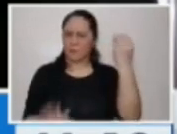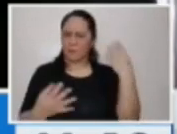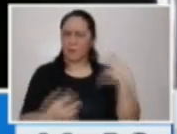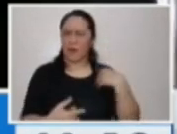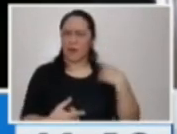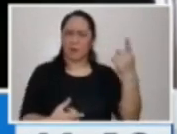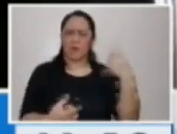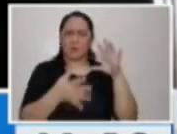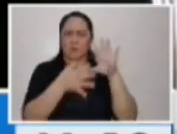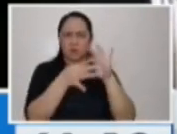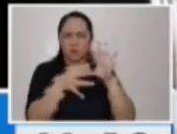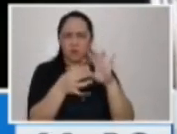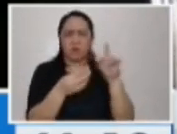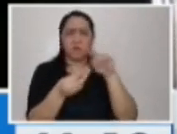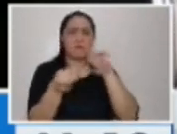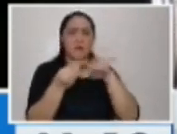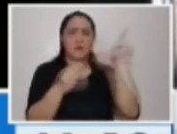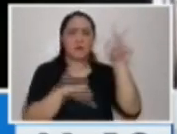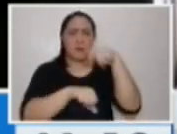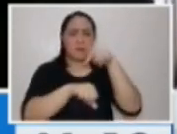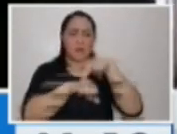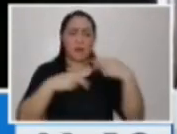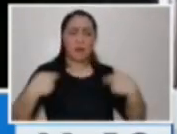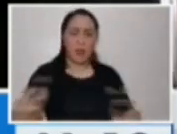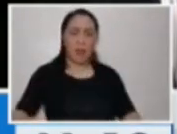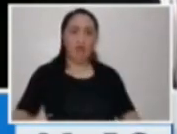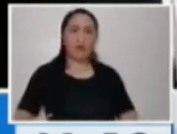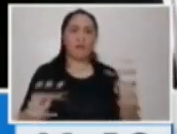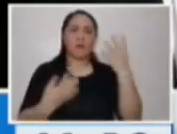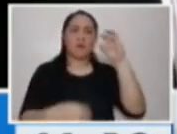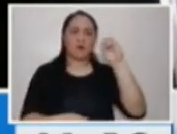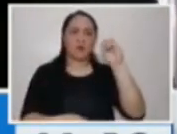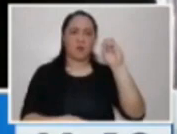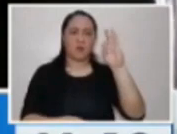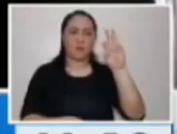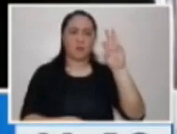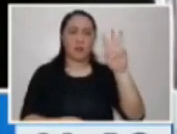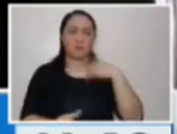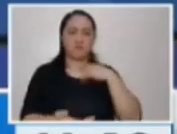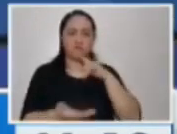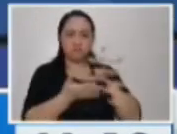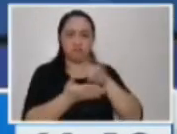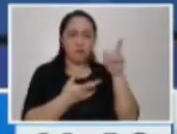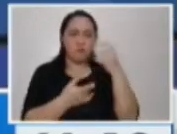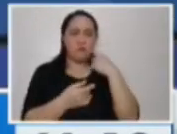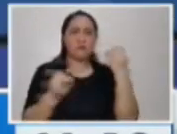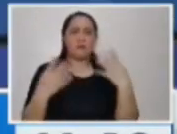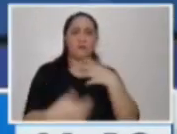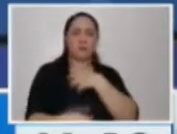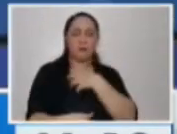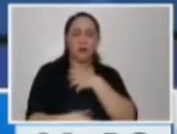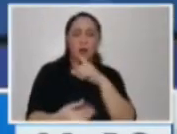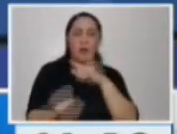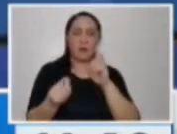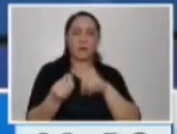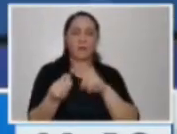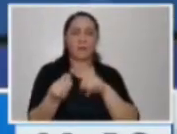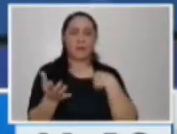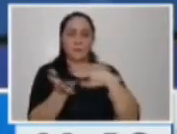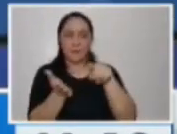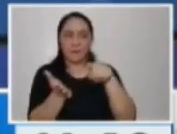sa explanation, General. At least maliwanag po yan. Yusek Rocky, you have a question. Opo, may tanong lang po dito. Ano daw po